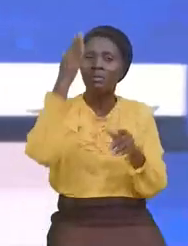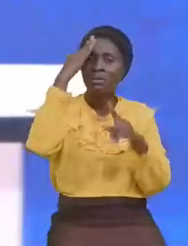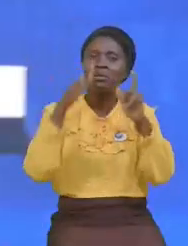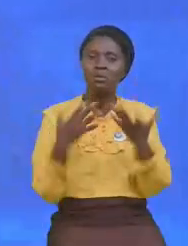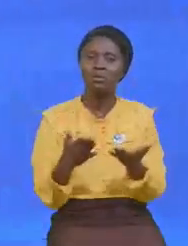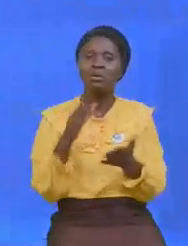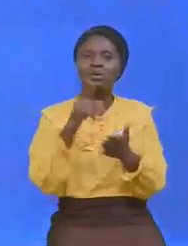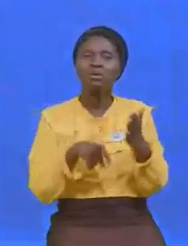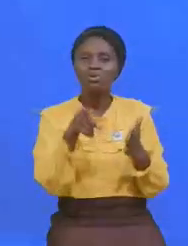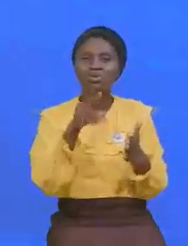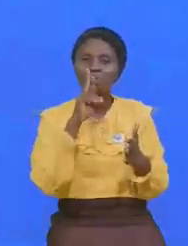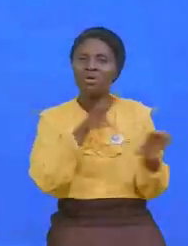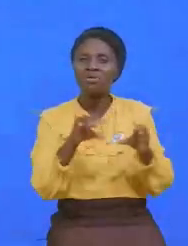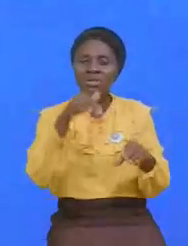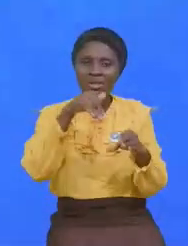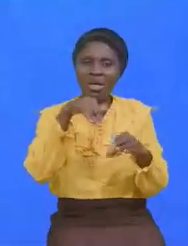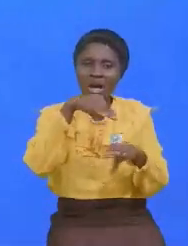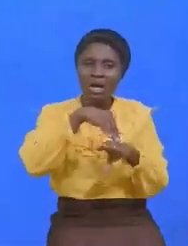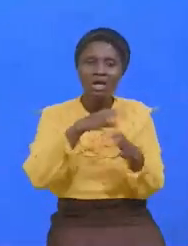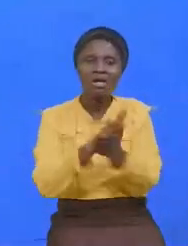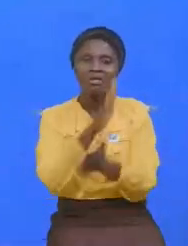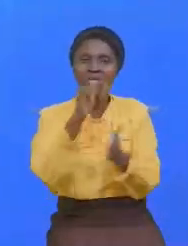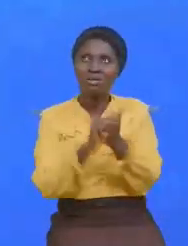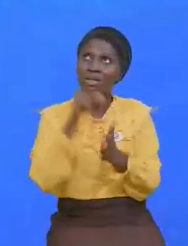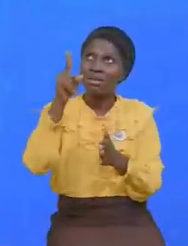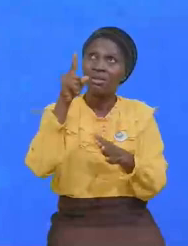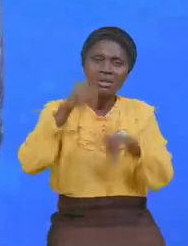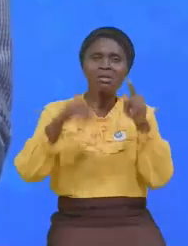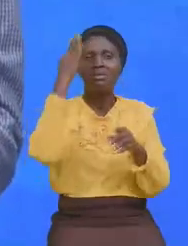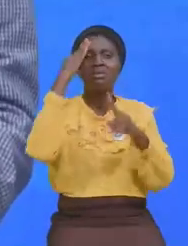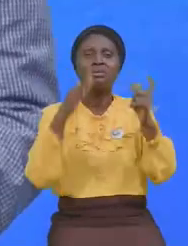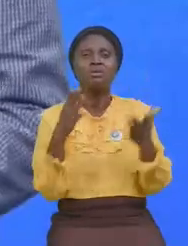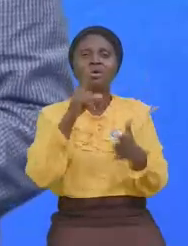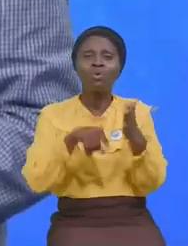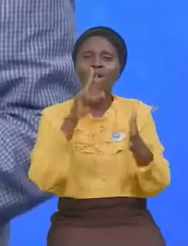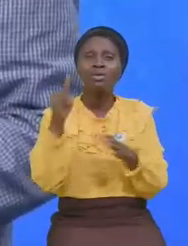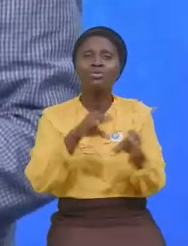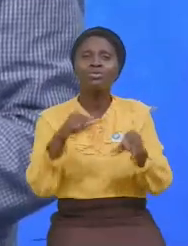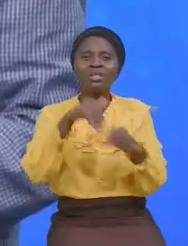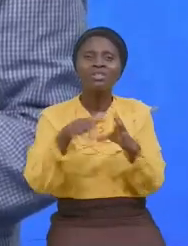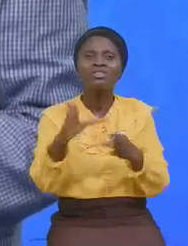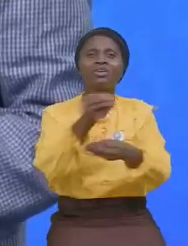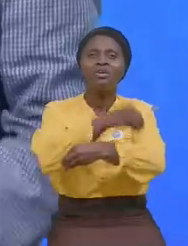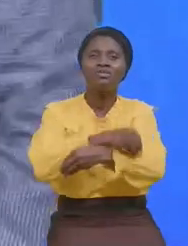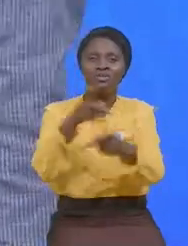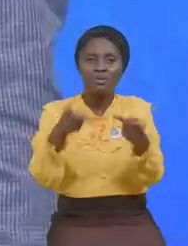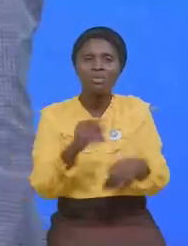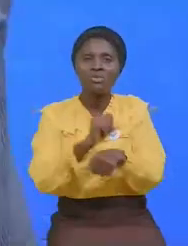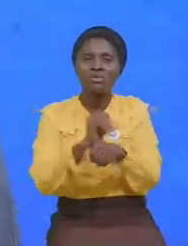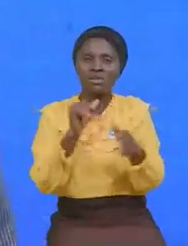Qu'as-tu fait à l'école que Jésus ne connaît pas? Qu'as-tu fait là où tu travailles, que lui ne connaisse